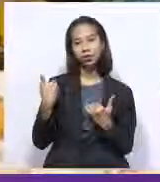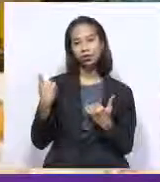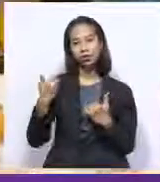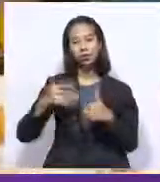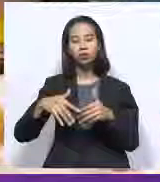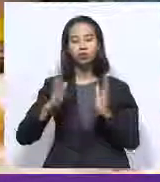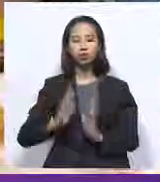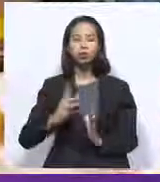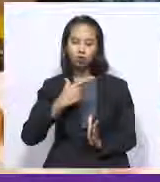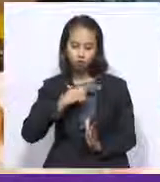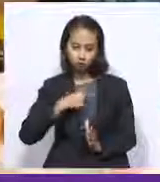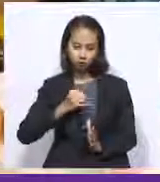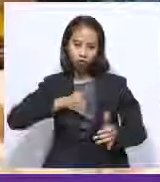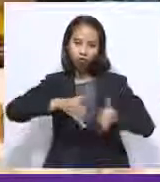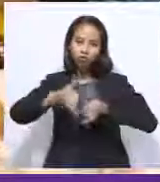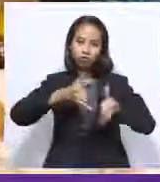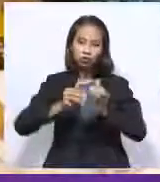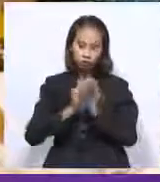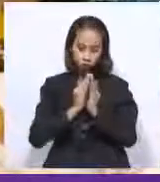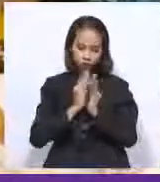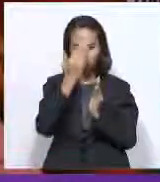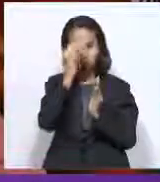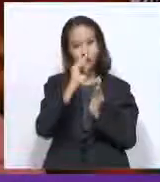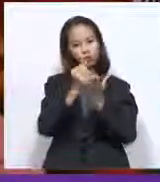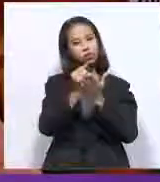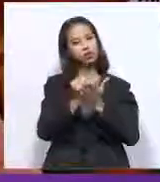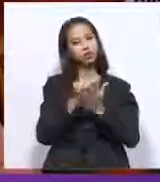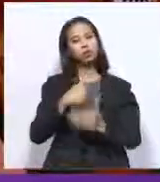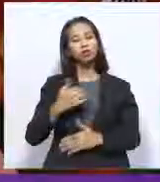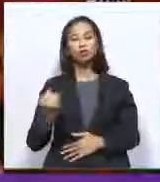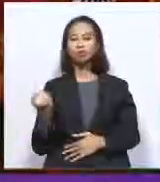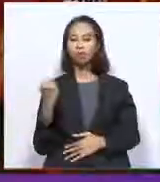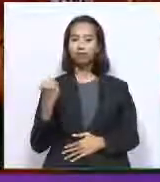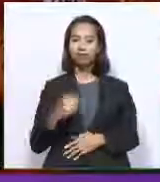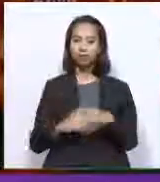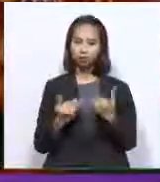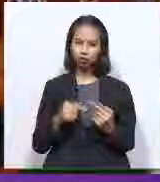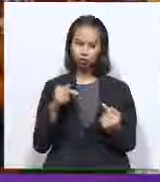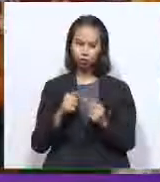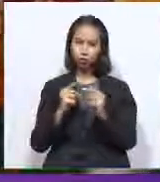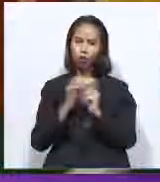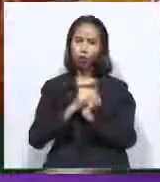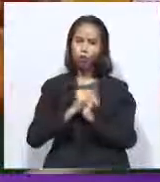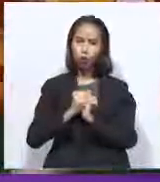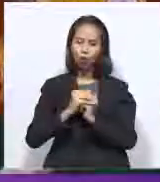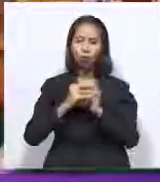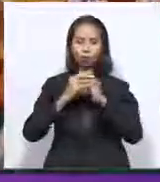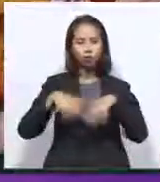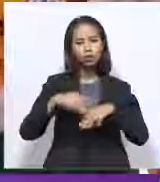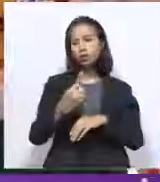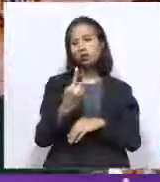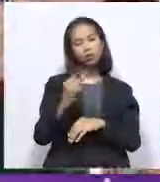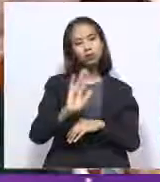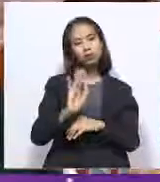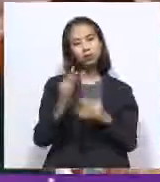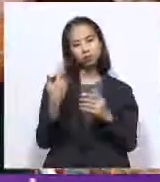นนิยมมาไหว้ศาลเจ้าพ่อเสือเพื่อเสริมอำนาจบารมีค่ะไม่ใช่เพียงแค่ช่วงเทศกาลตรุษจีนเท่านั้นนะคะวิธี